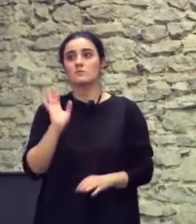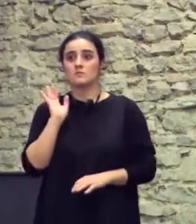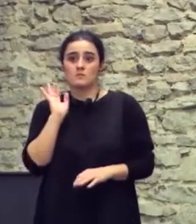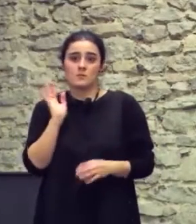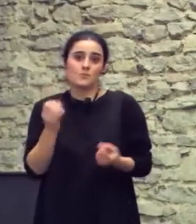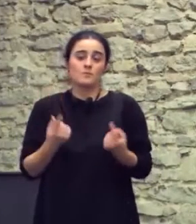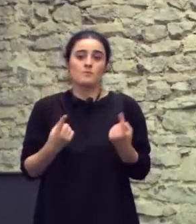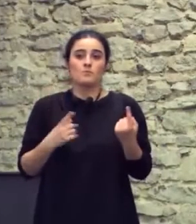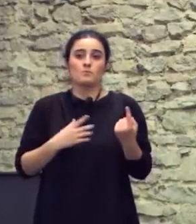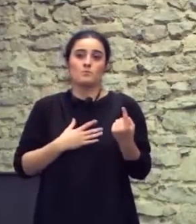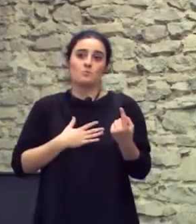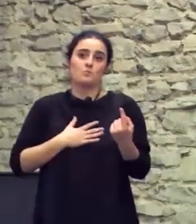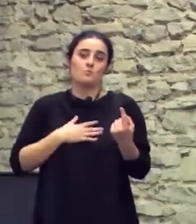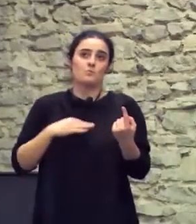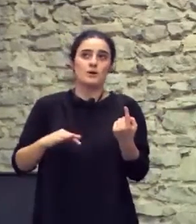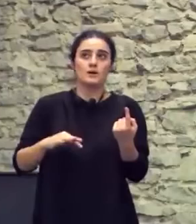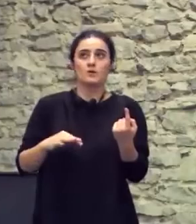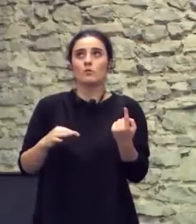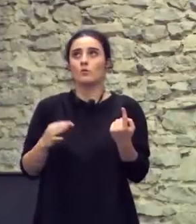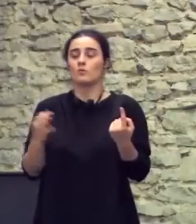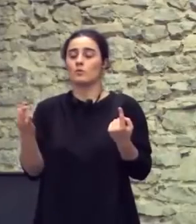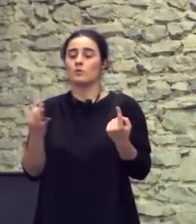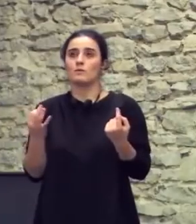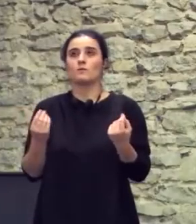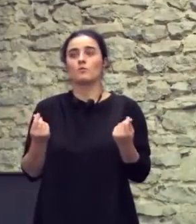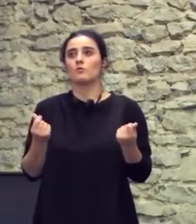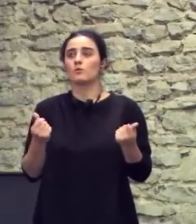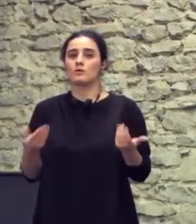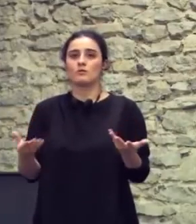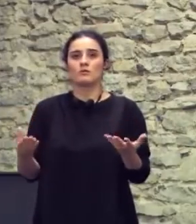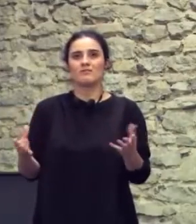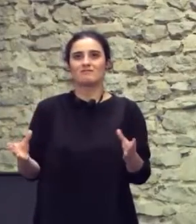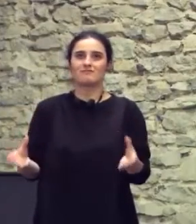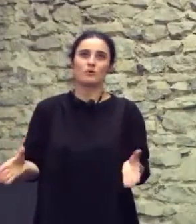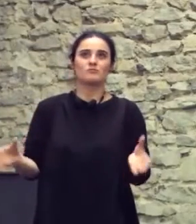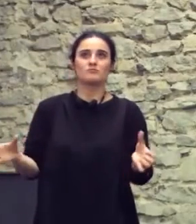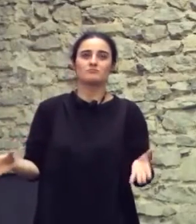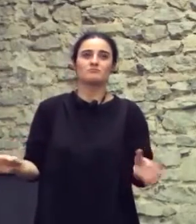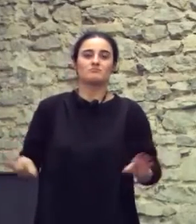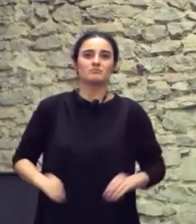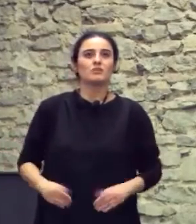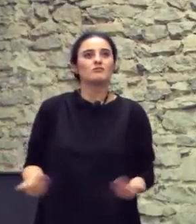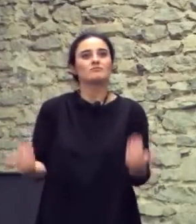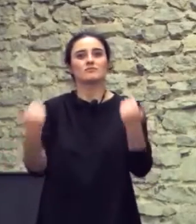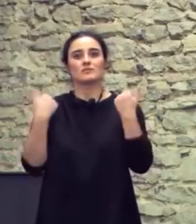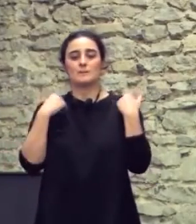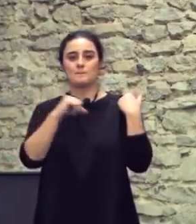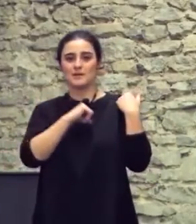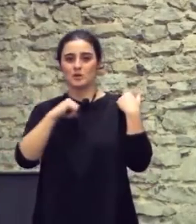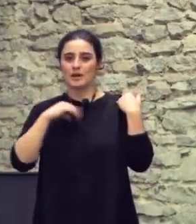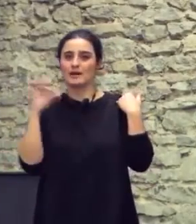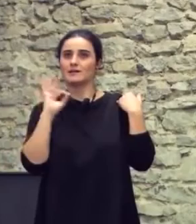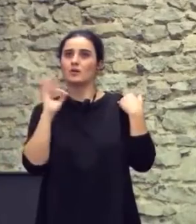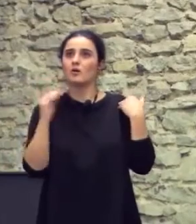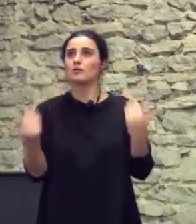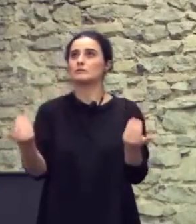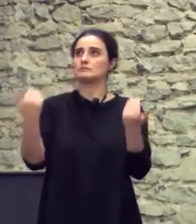onartuta ardura, ez dakit esango nuken pertsonalak, baina badaudela pertsona batzuk ardura zehatzak